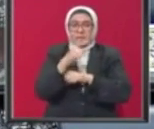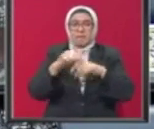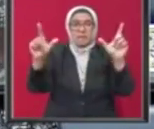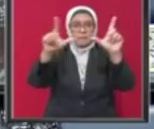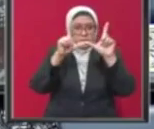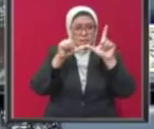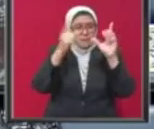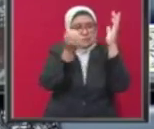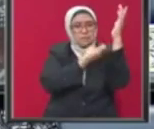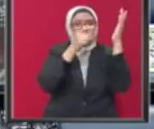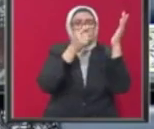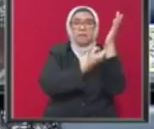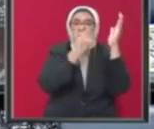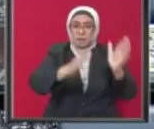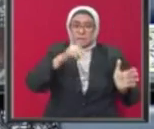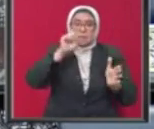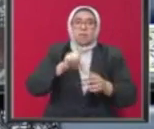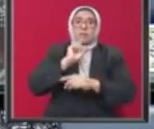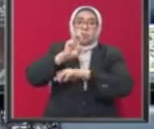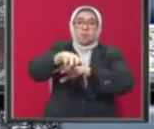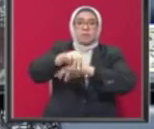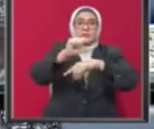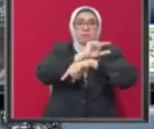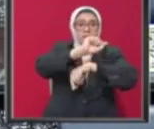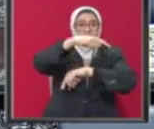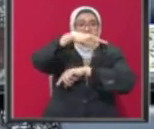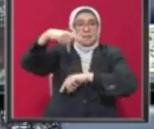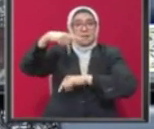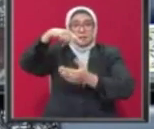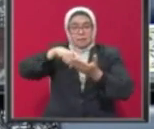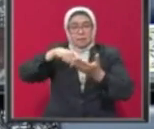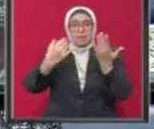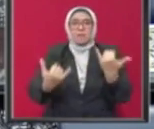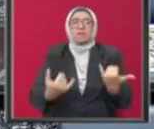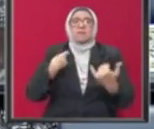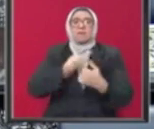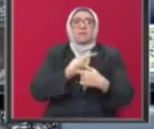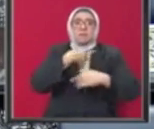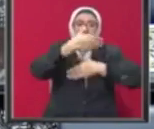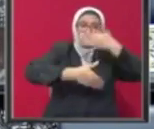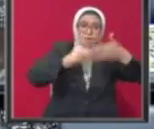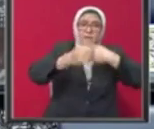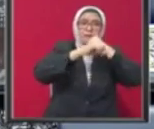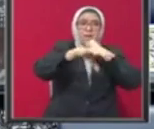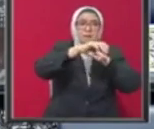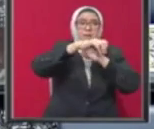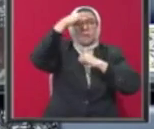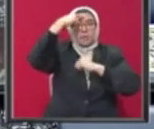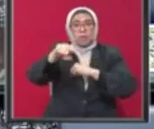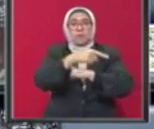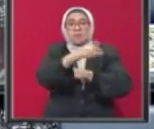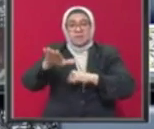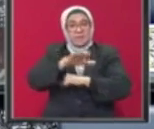diwajibkan compulsory untuk menggunakan aplikasi ini. Cuma sekarang kita dalam proses untuk berkempen agar mereka menggunakan aplikasi ini.